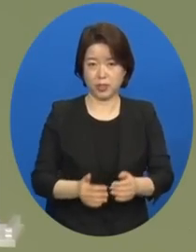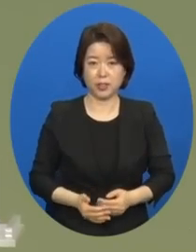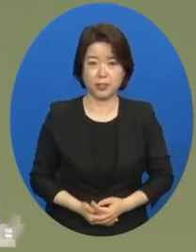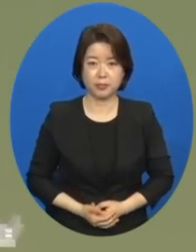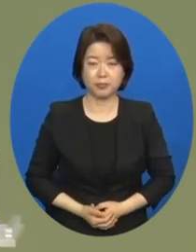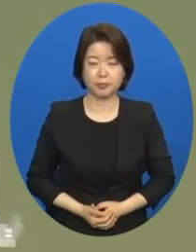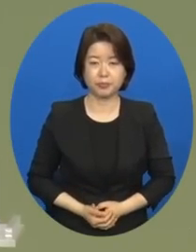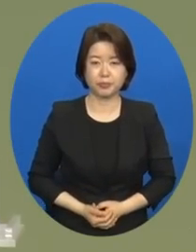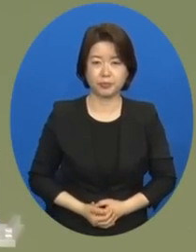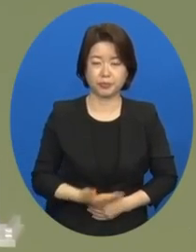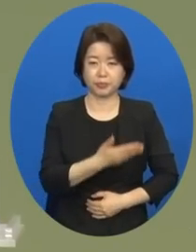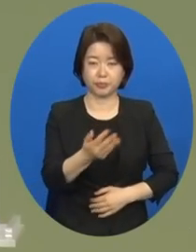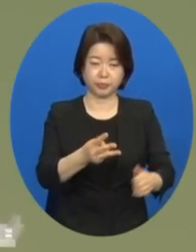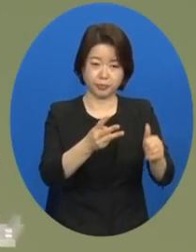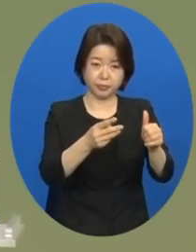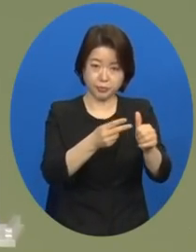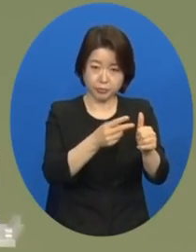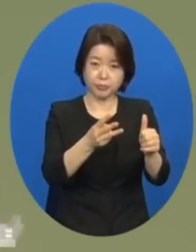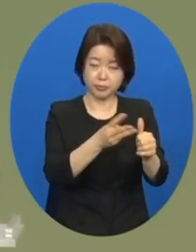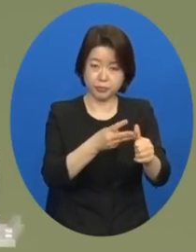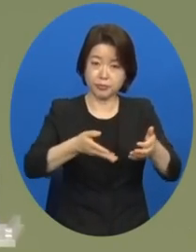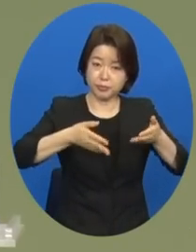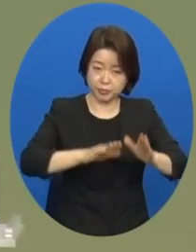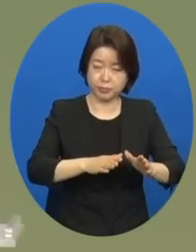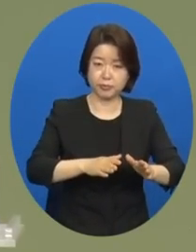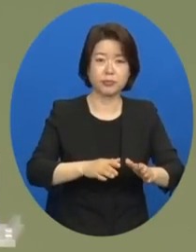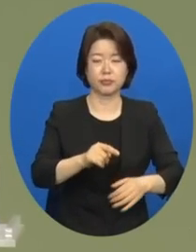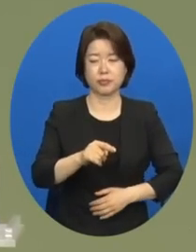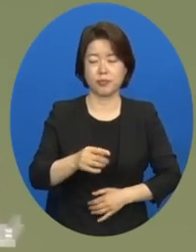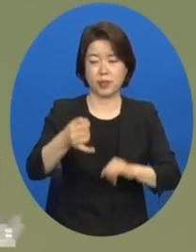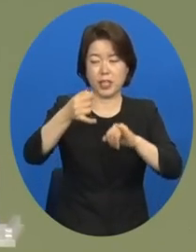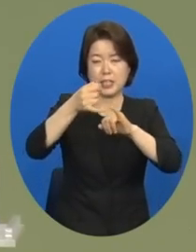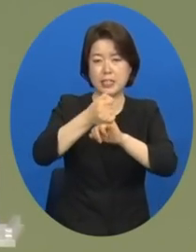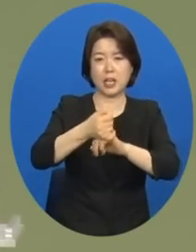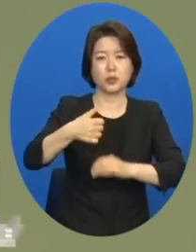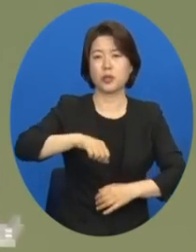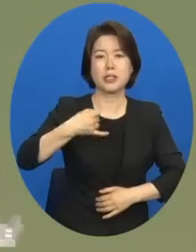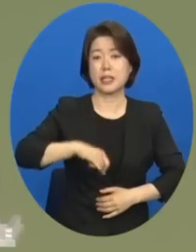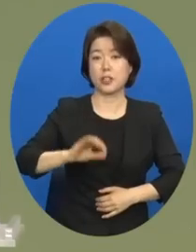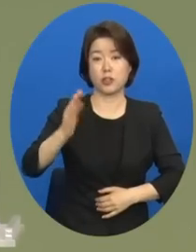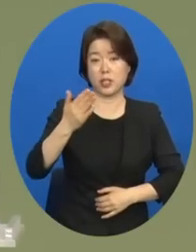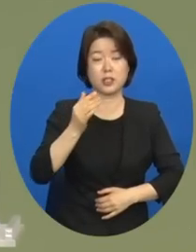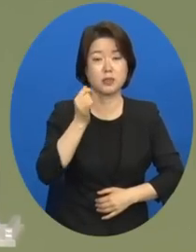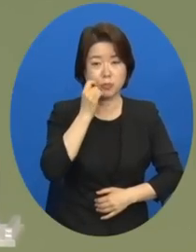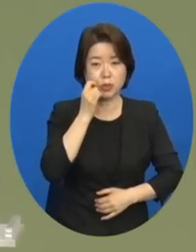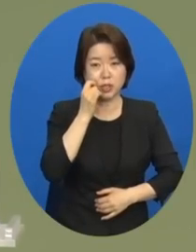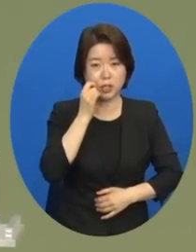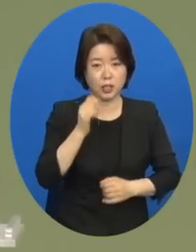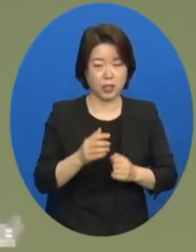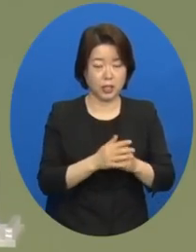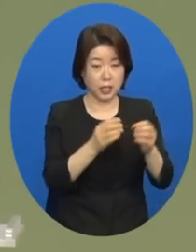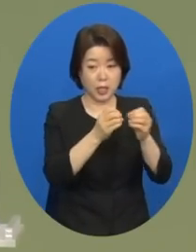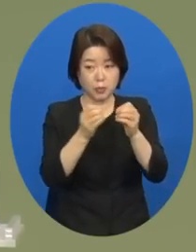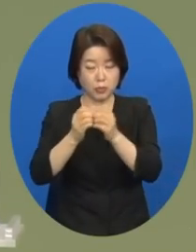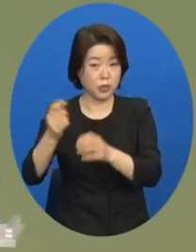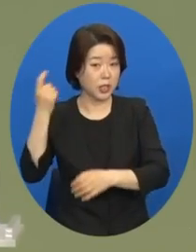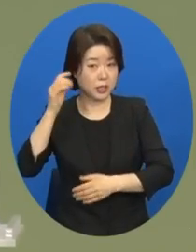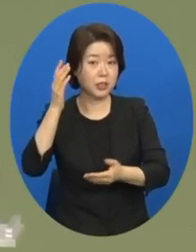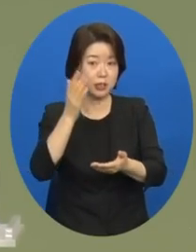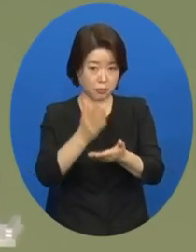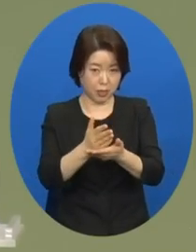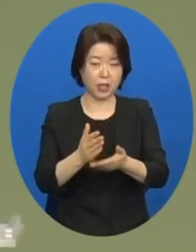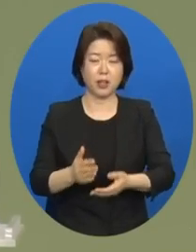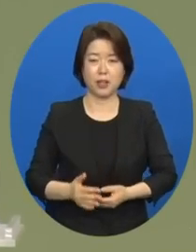예 여러분 첩들이 나온 자식들은 결국 약속의 자녀가 되지 못했는데 이걸 문자적으로 듣지 마시기 바랍니다